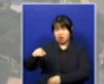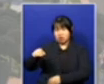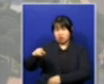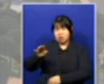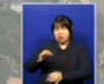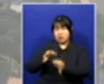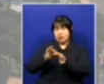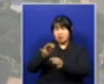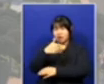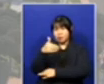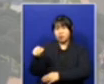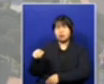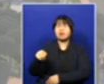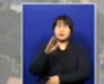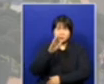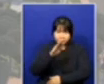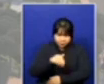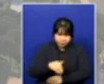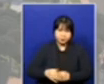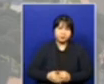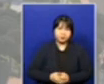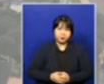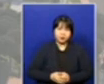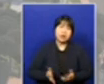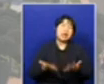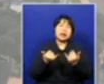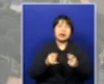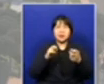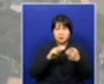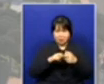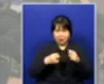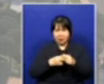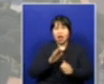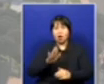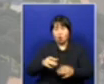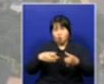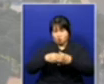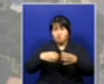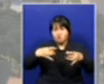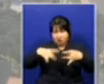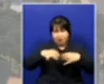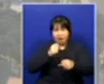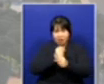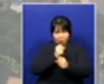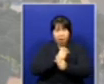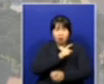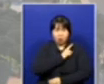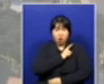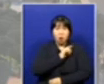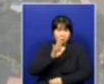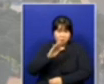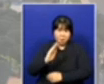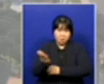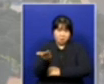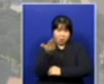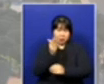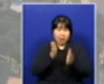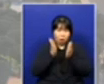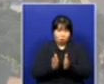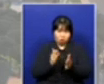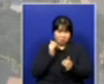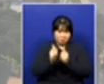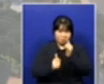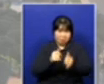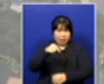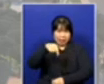ติท่านประธานครับนี่คือปัญหาที่ฝ่ายค้านทำหน้าที่ครับเมื่อเช้านี้ท่านประธานครับคนมาสภาครับ